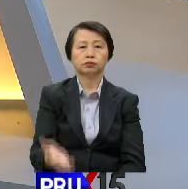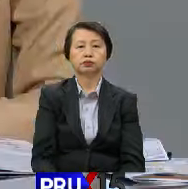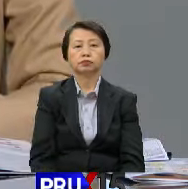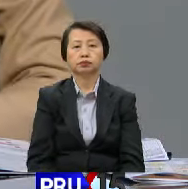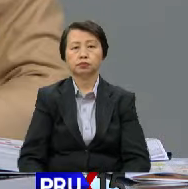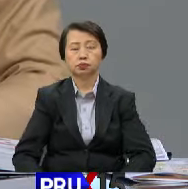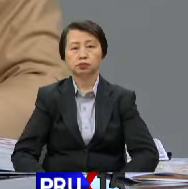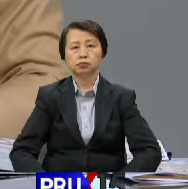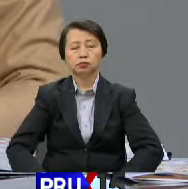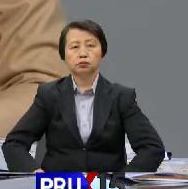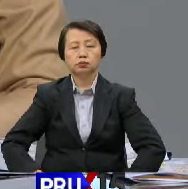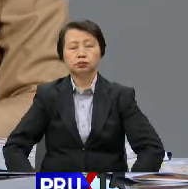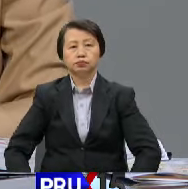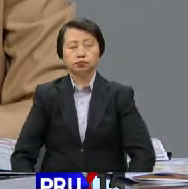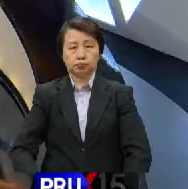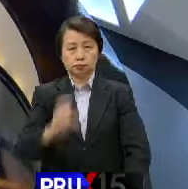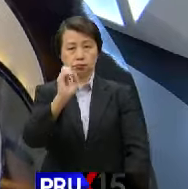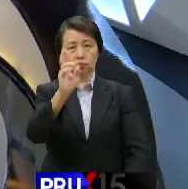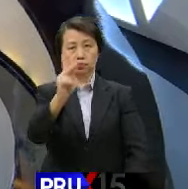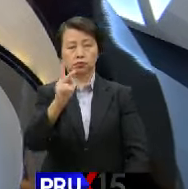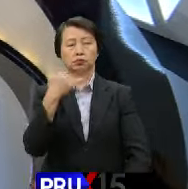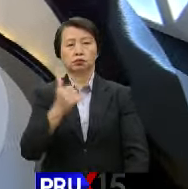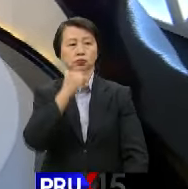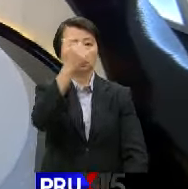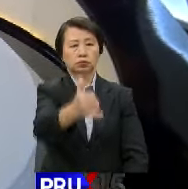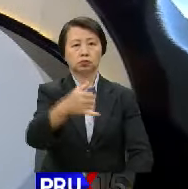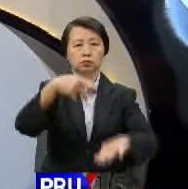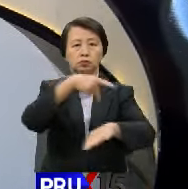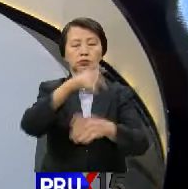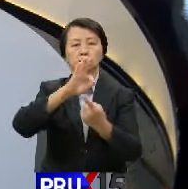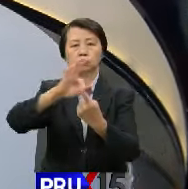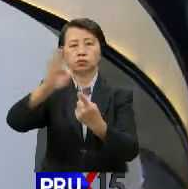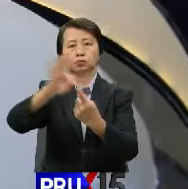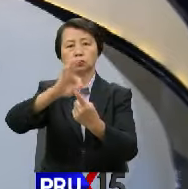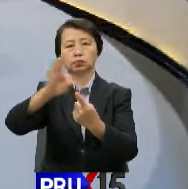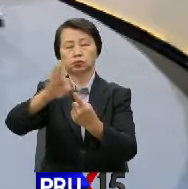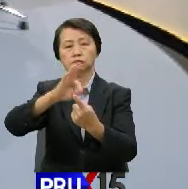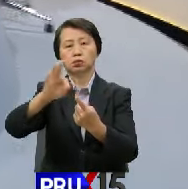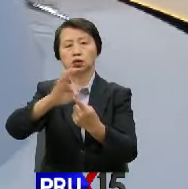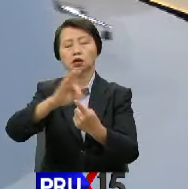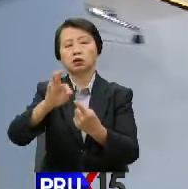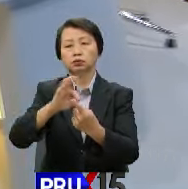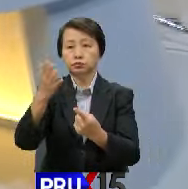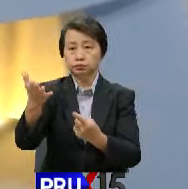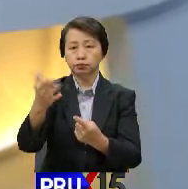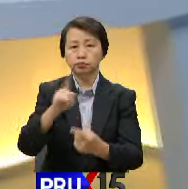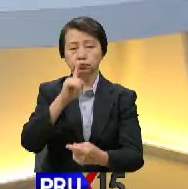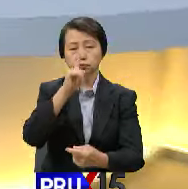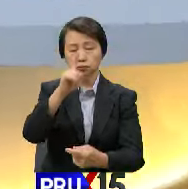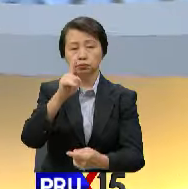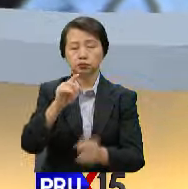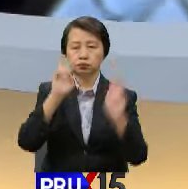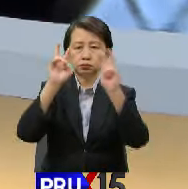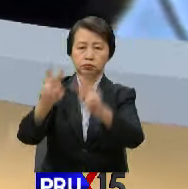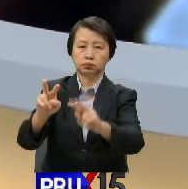silakan Baiklah kita akan selepas ini kita akan ke pulau Pinang Ismail dan juga bisa lihat dan pastinya kita akan